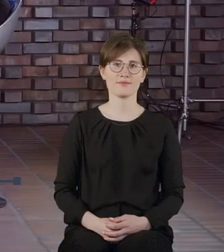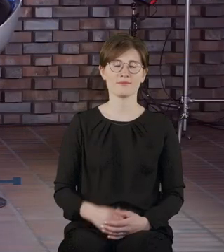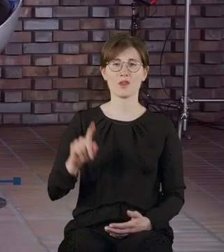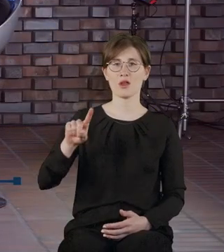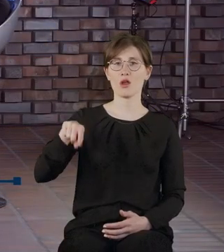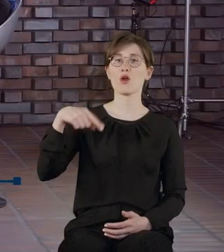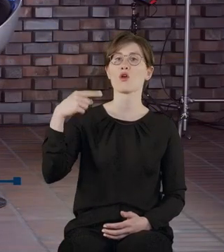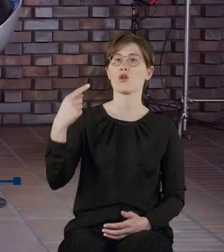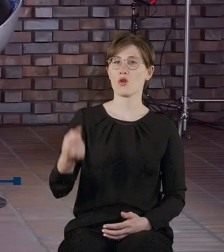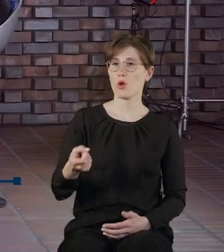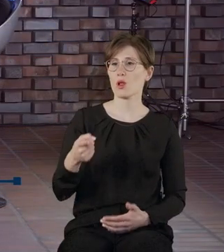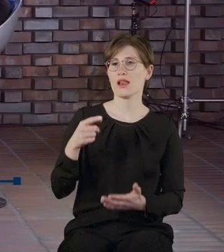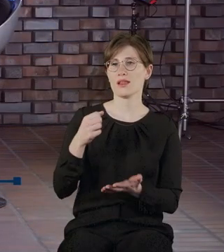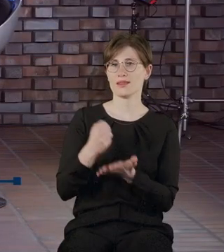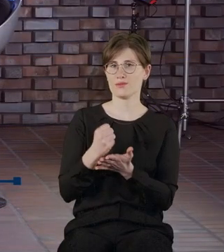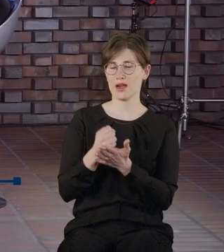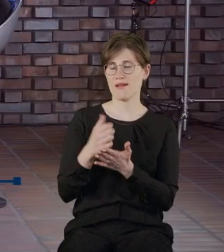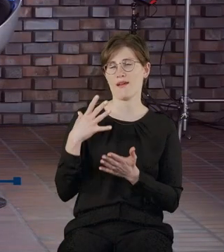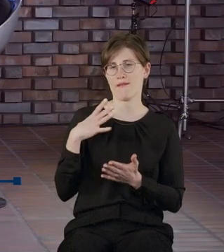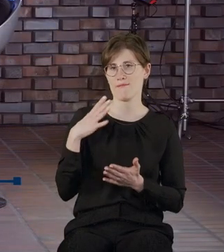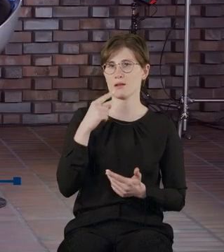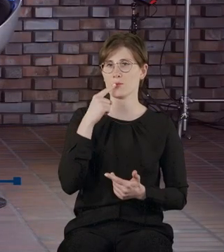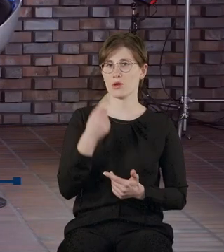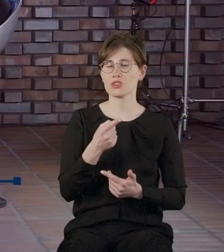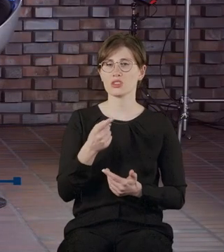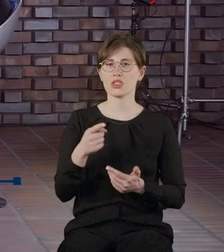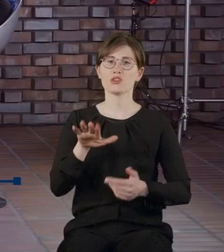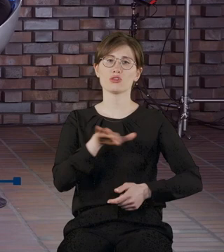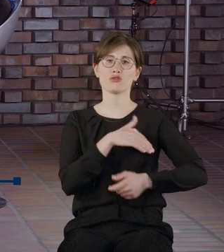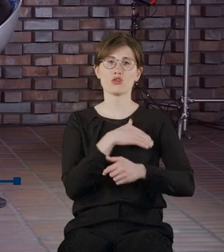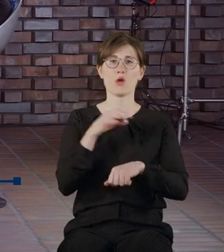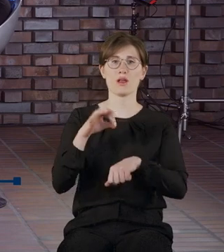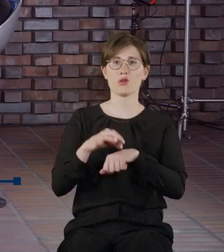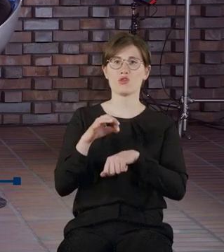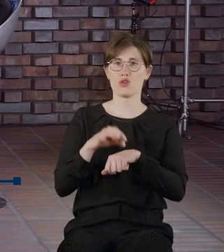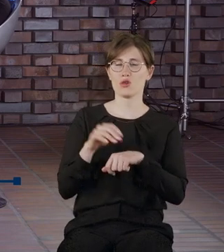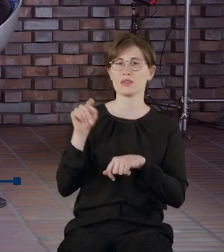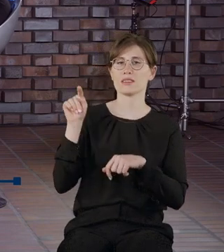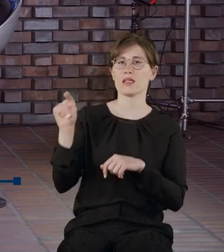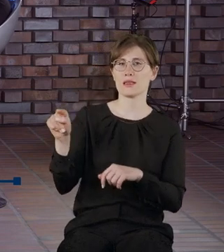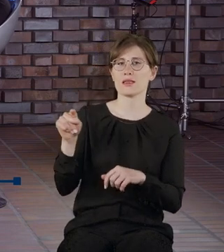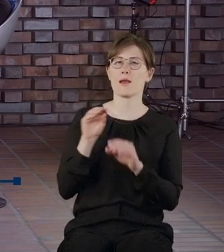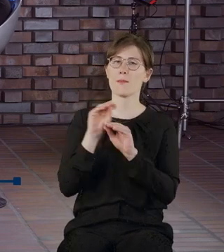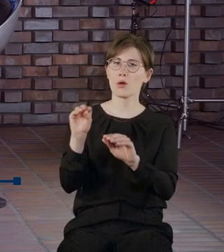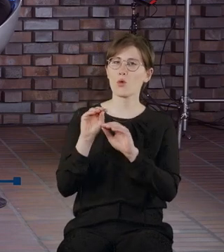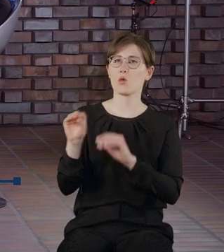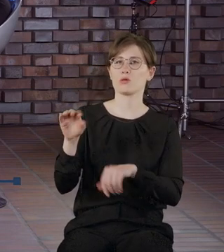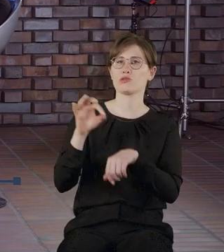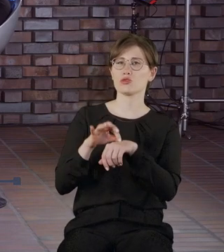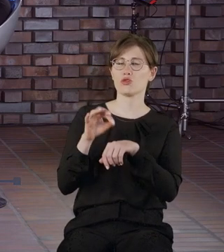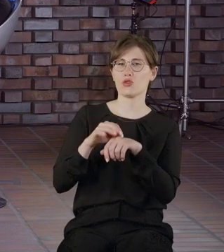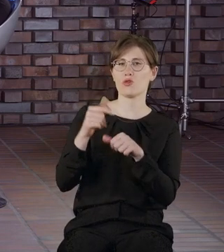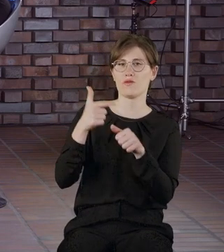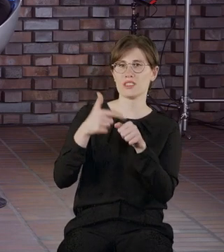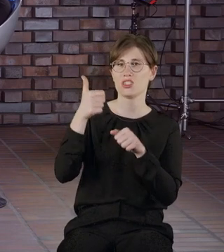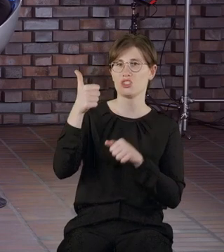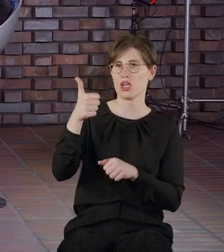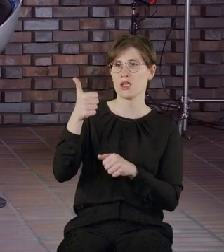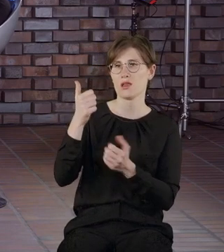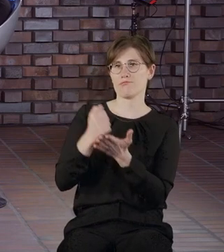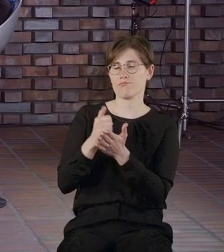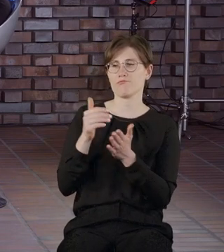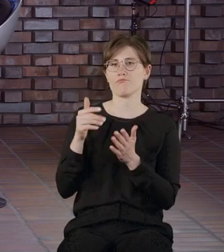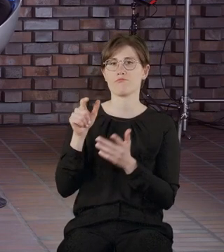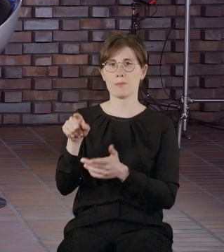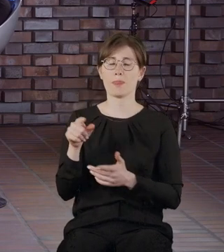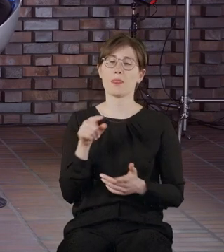Kolejną jednostką, o której warto wspomnieć, jest szkoła doktorska, kształcąca doktorantów w 21 dyscyplinach naukowych, w których Uniwersytet Śląski ma